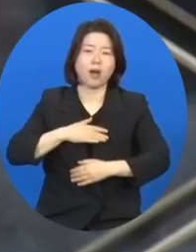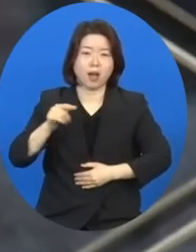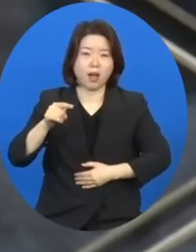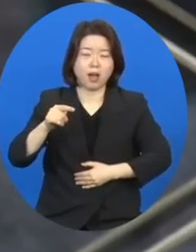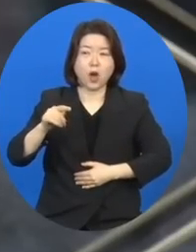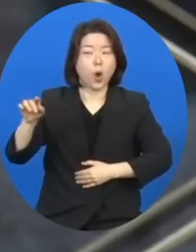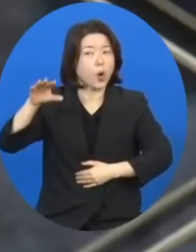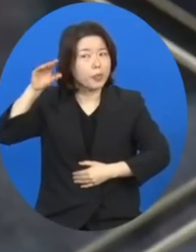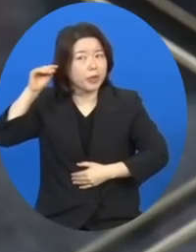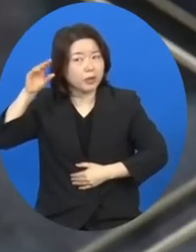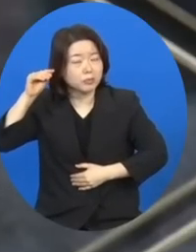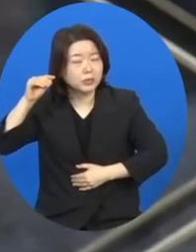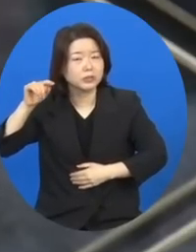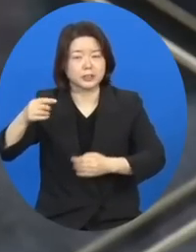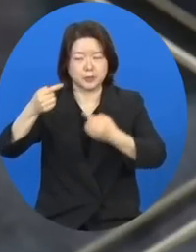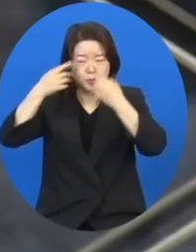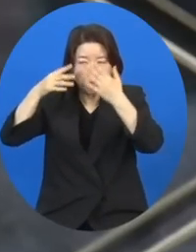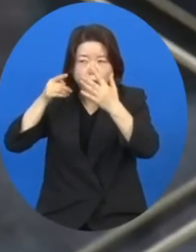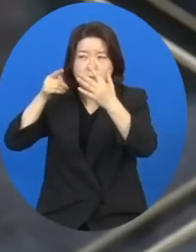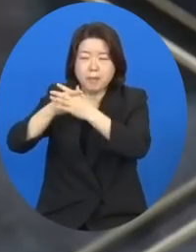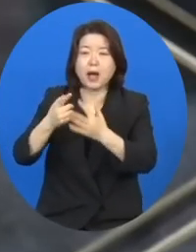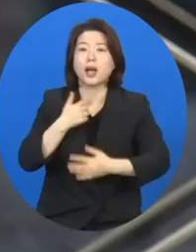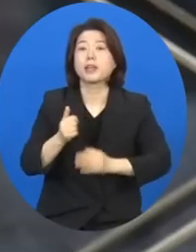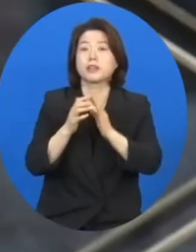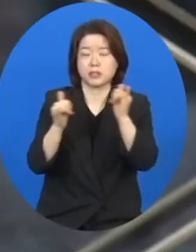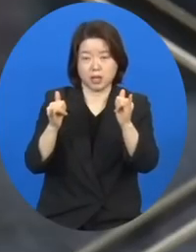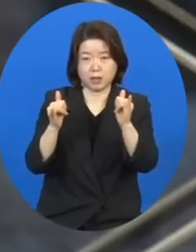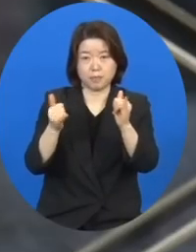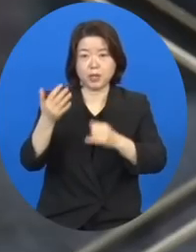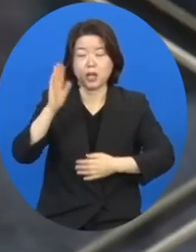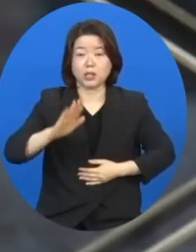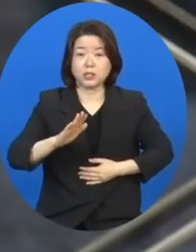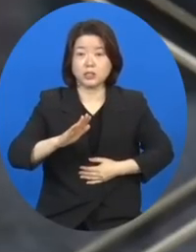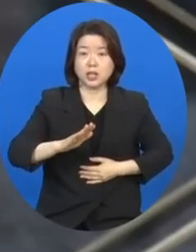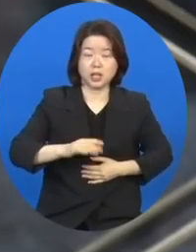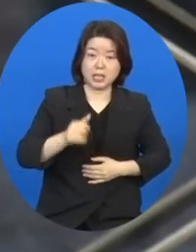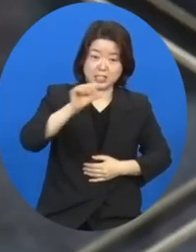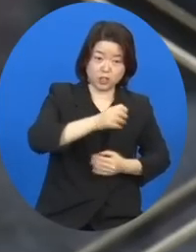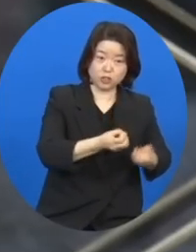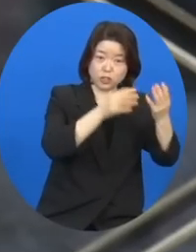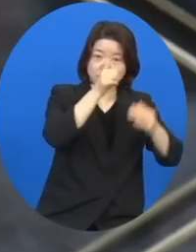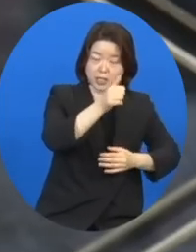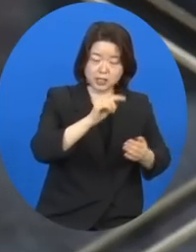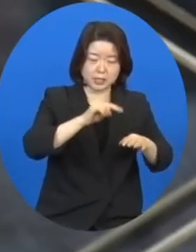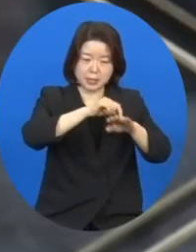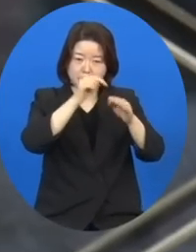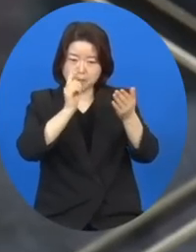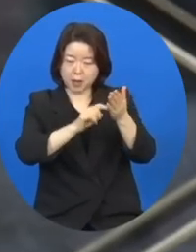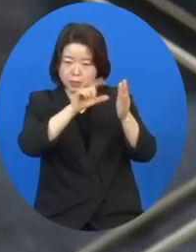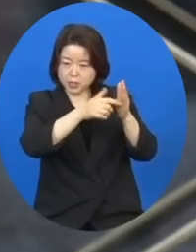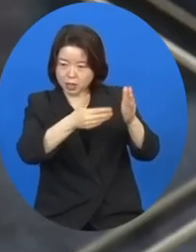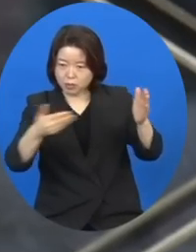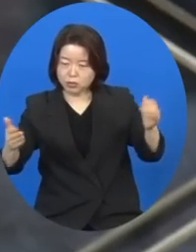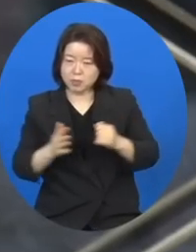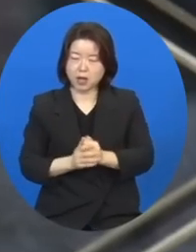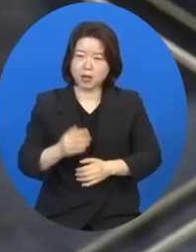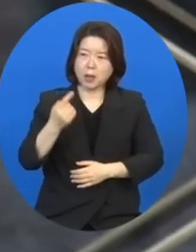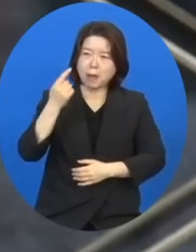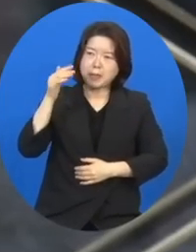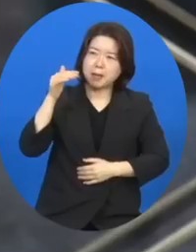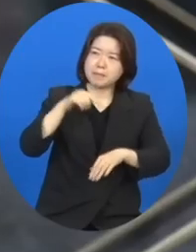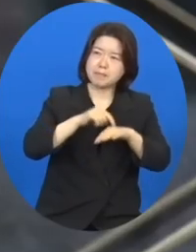알았던 사람입니다. 그런데 시간이 지나면서 그의 마음의 눈이 닫히고 마음이 굳어지고